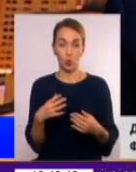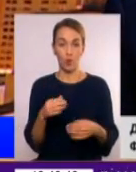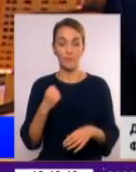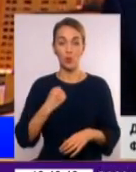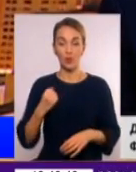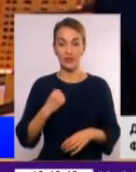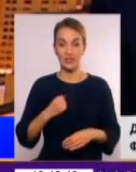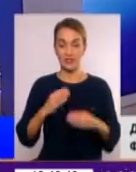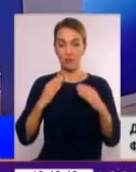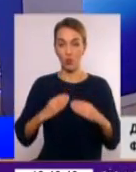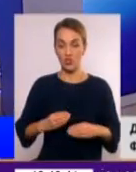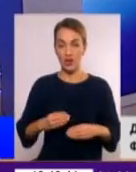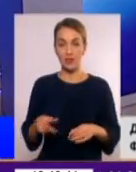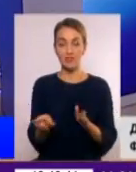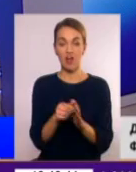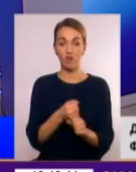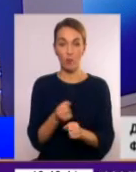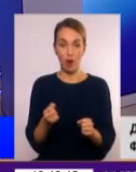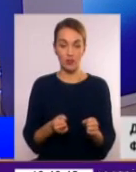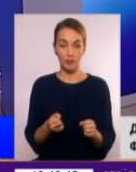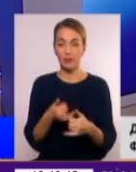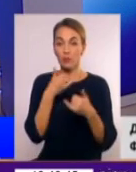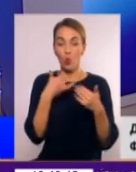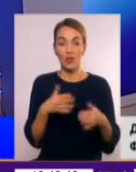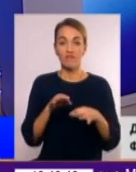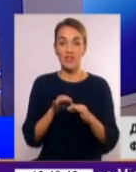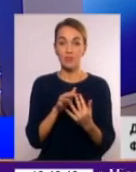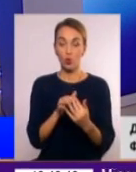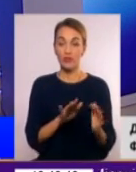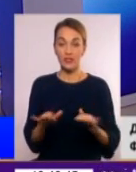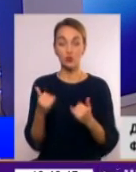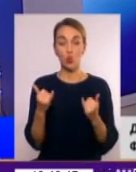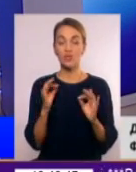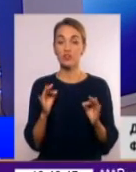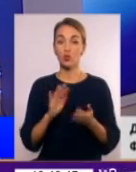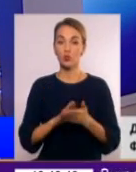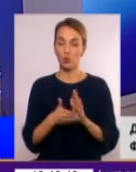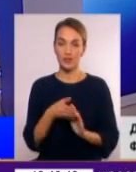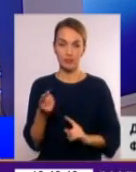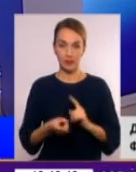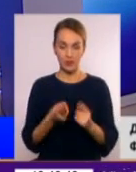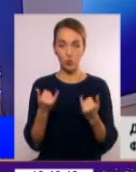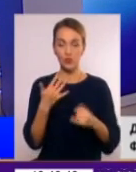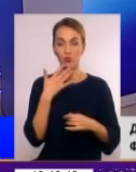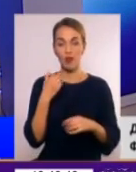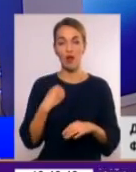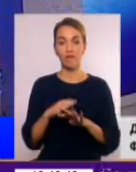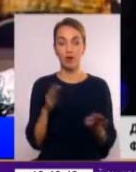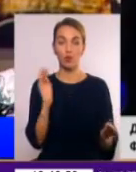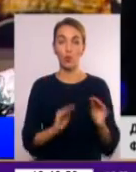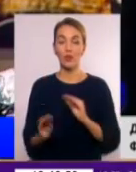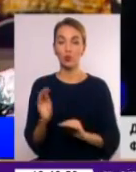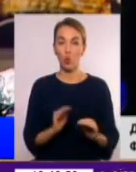і з автоматами. Вони б не могли вести бойові дії. А сьогодні, звичайно, що ситуація змінилася. Сьогодні Національна гвардія